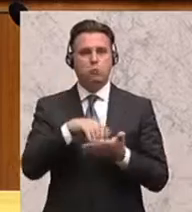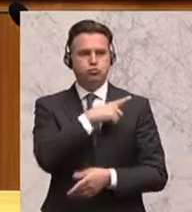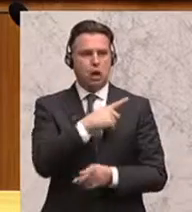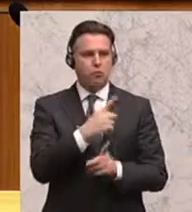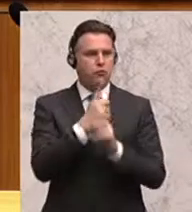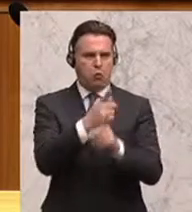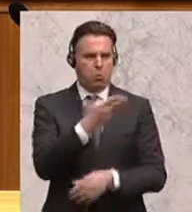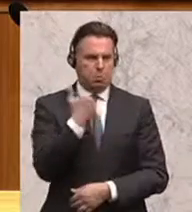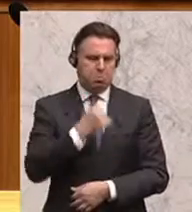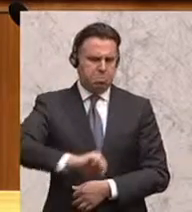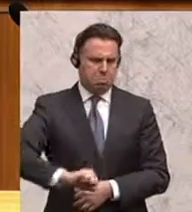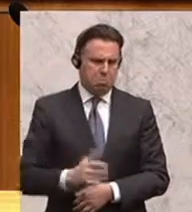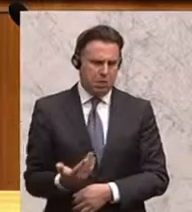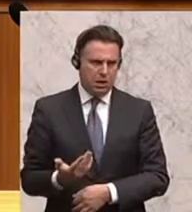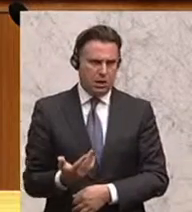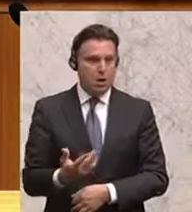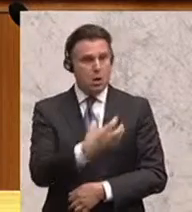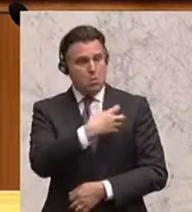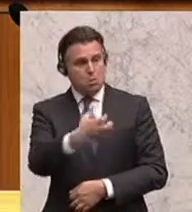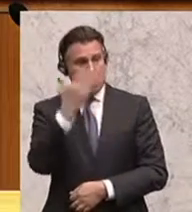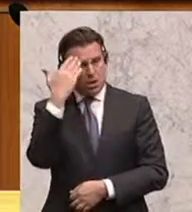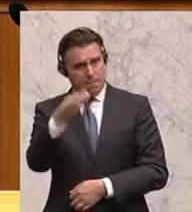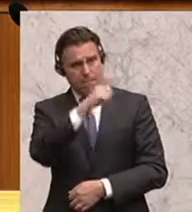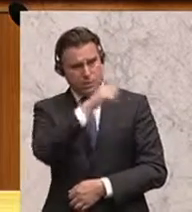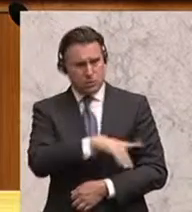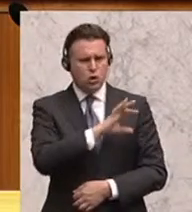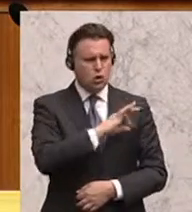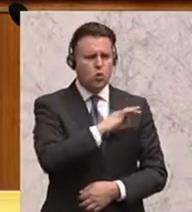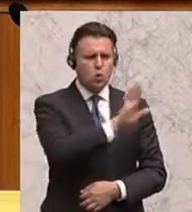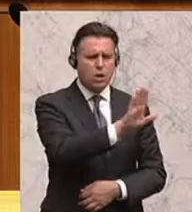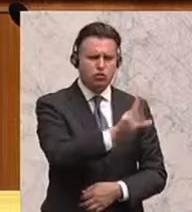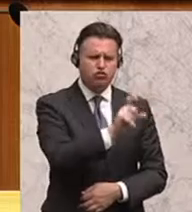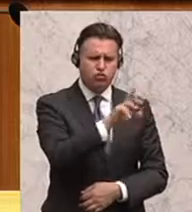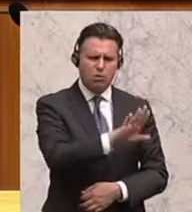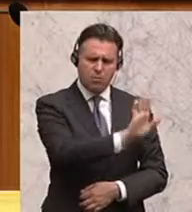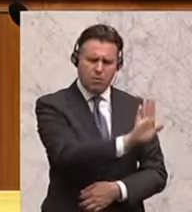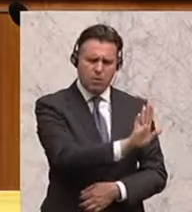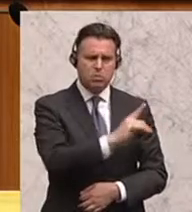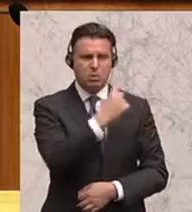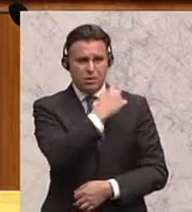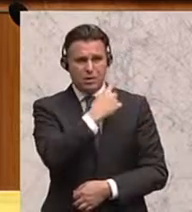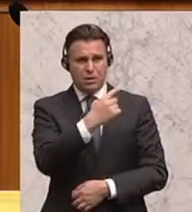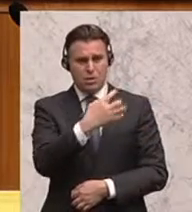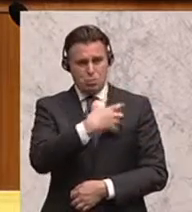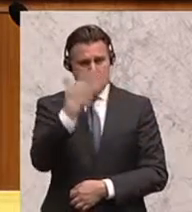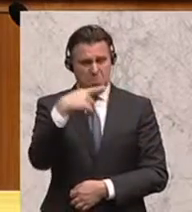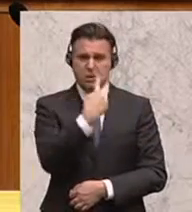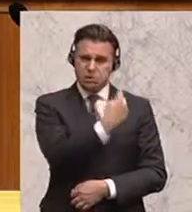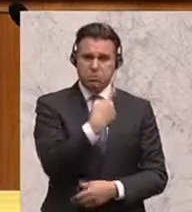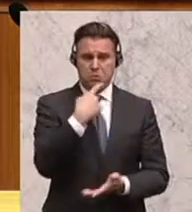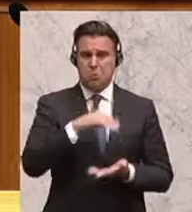nachvollzogen hat obwohl der bürgermeister von wien kollege steht obwohl der bürgermeister von wien mit seiner unterschrift